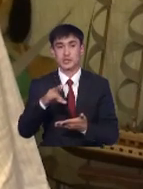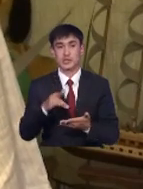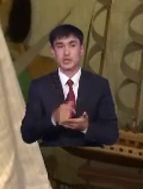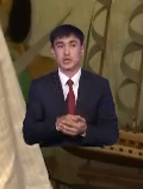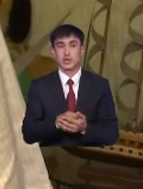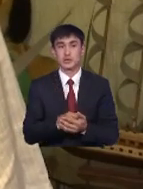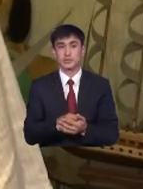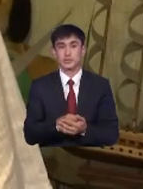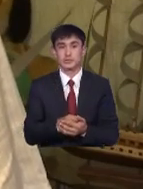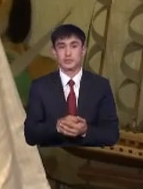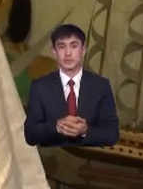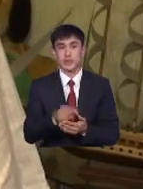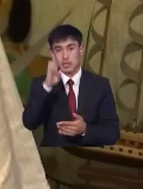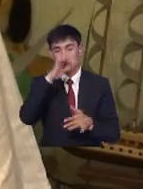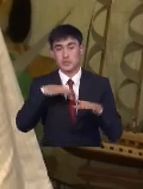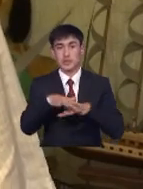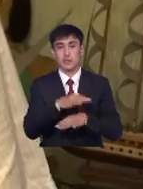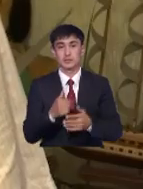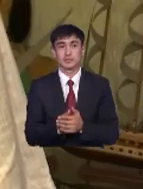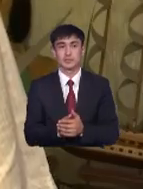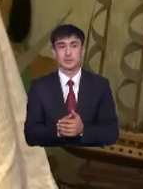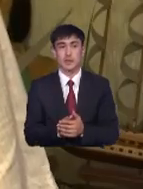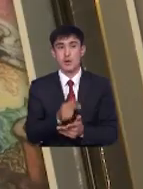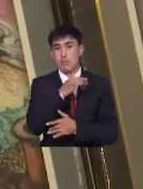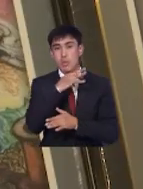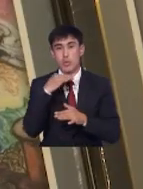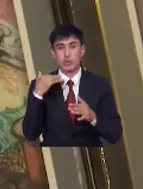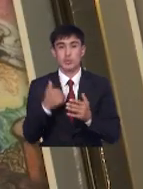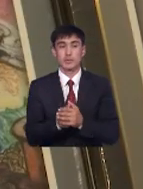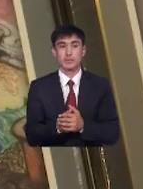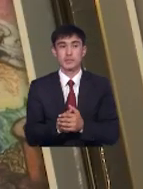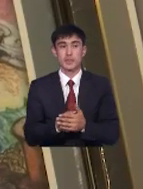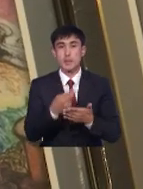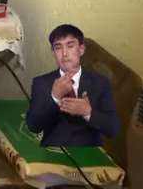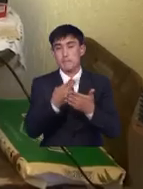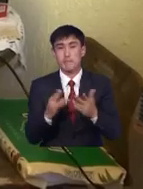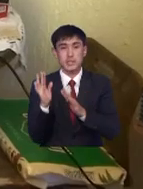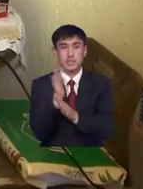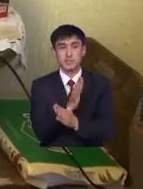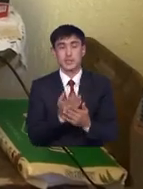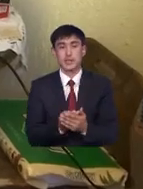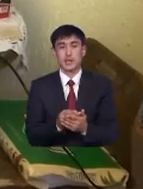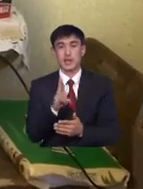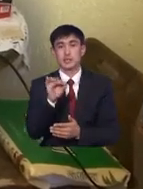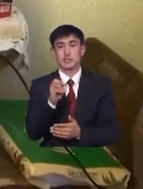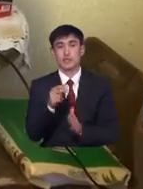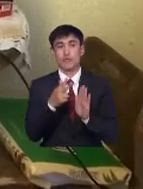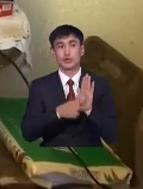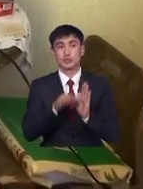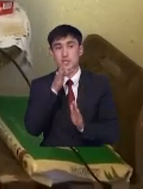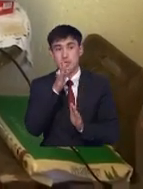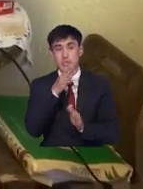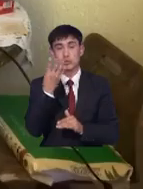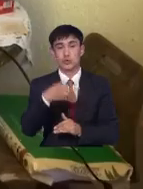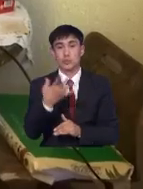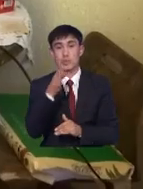кра Прекрасная страна со многими асну агзамову почти 80 порядка